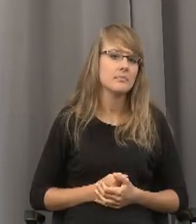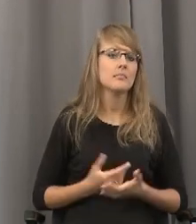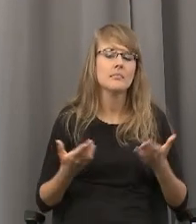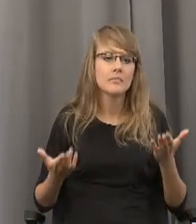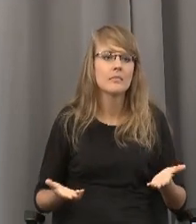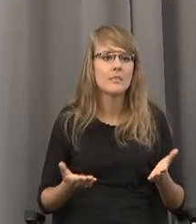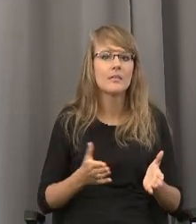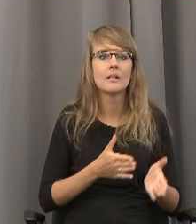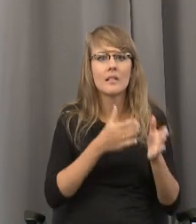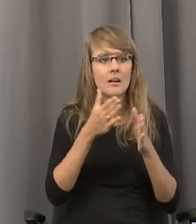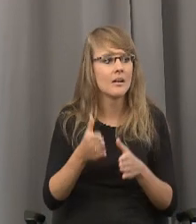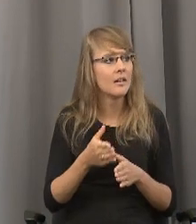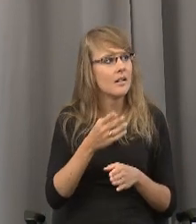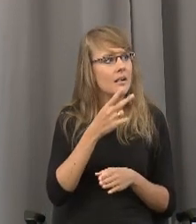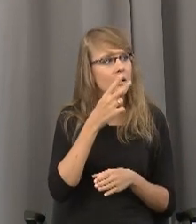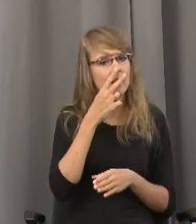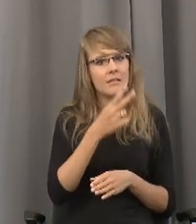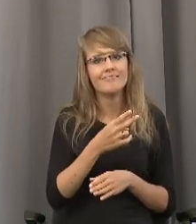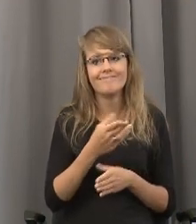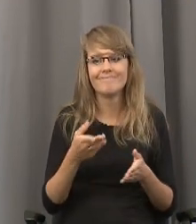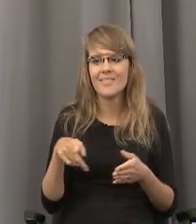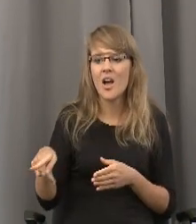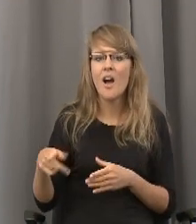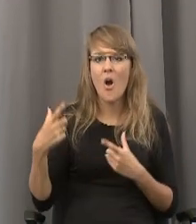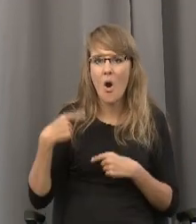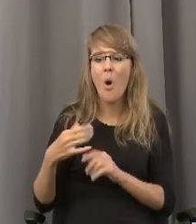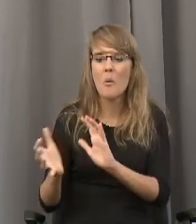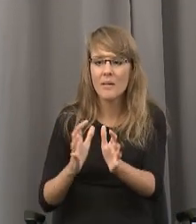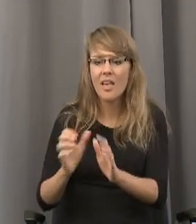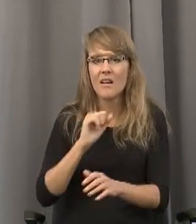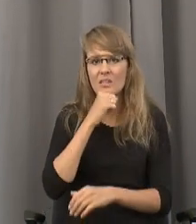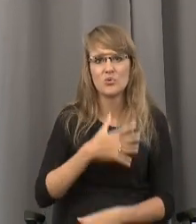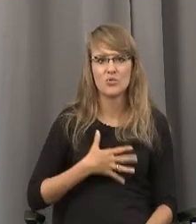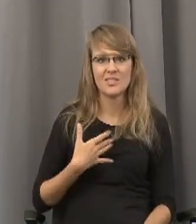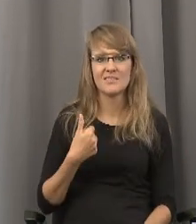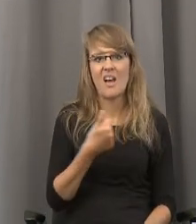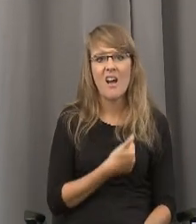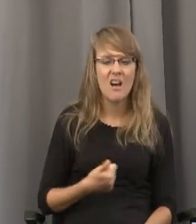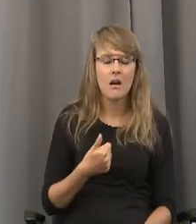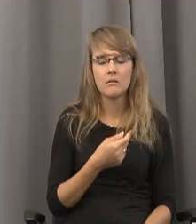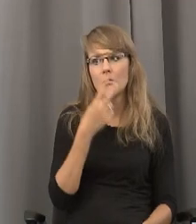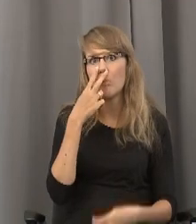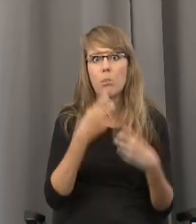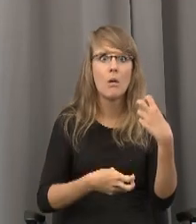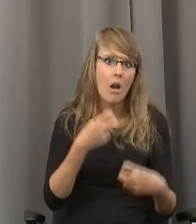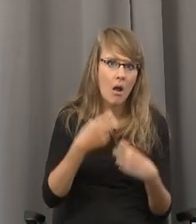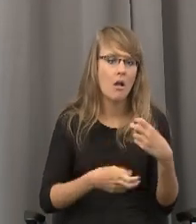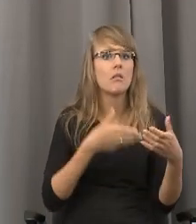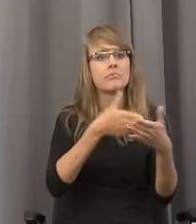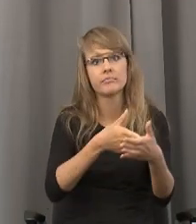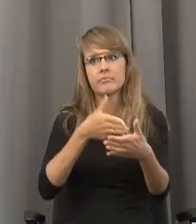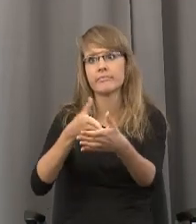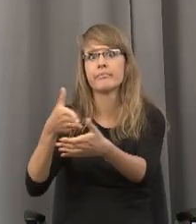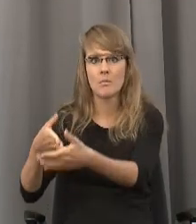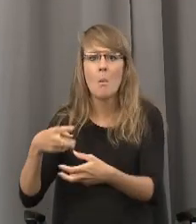końców, ten osamotniony tak naprawdę opiekun ma problem na każdym kroku. To nie jest tylko wizyta